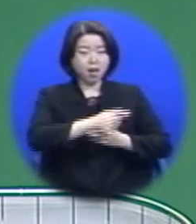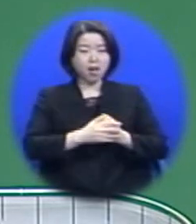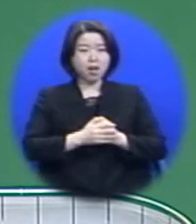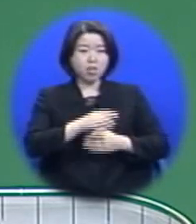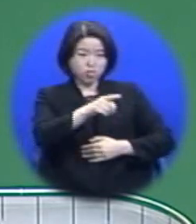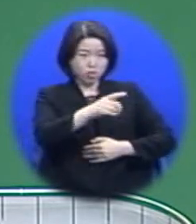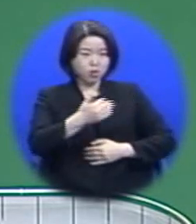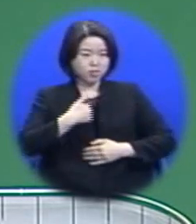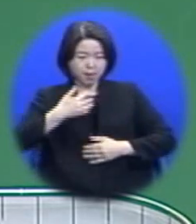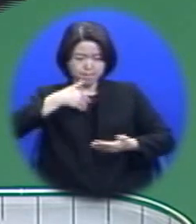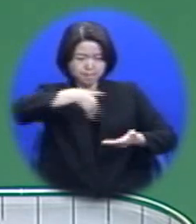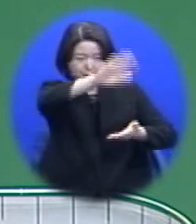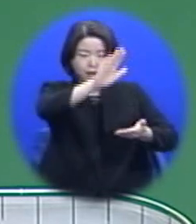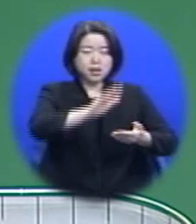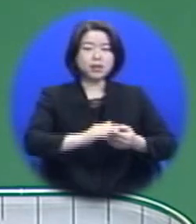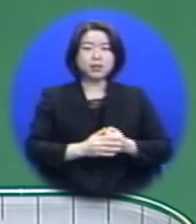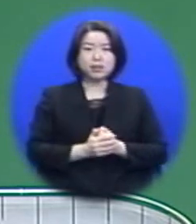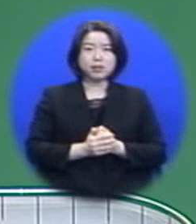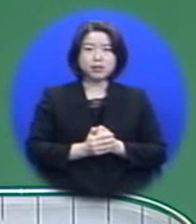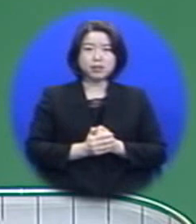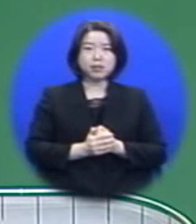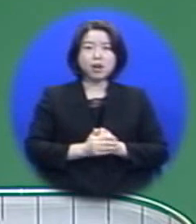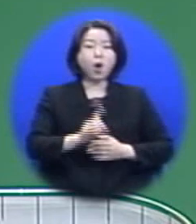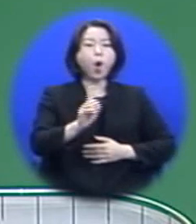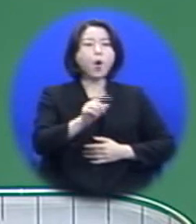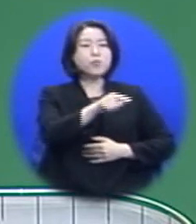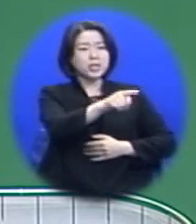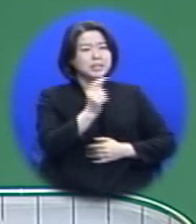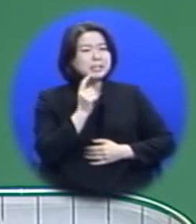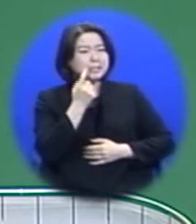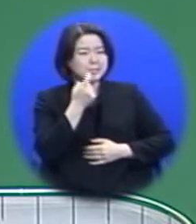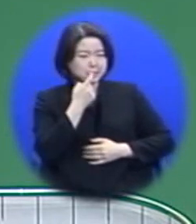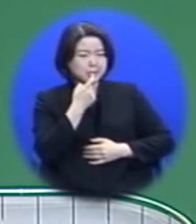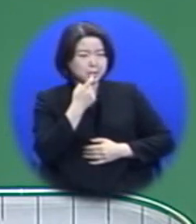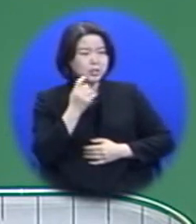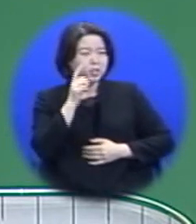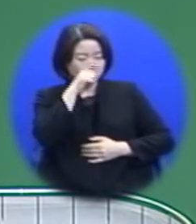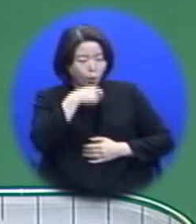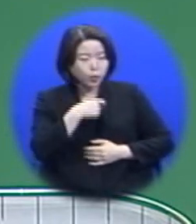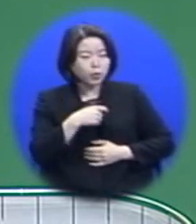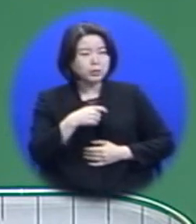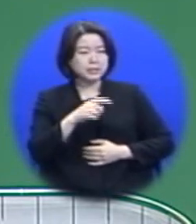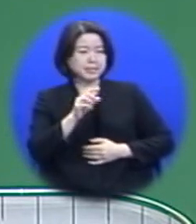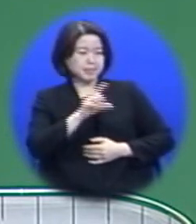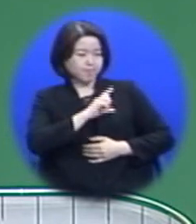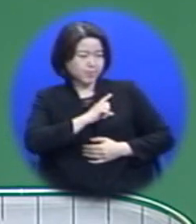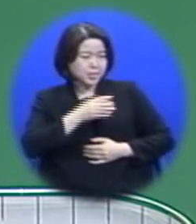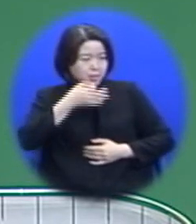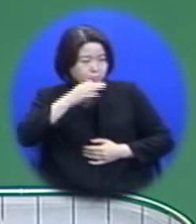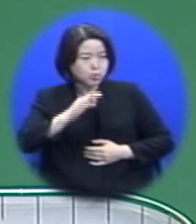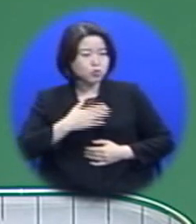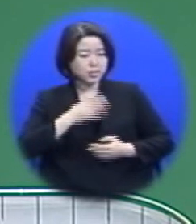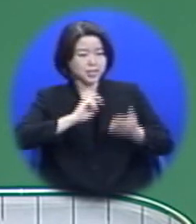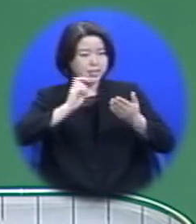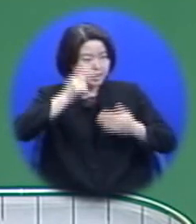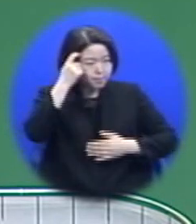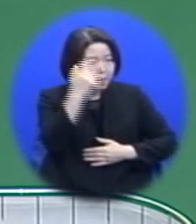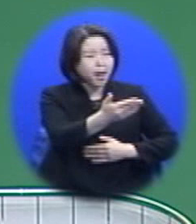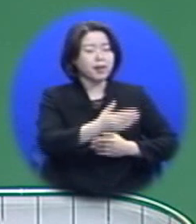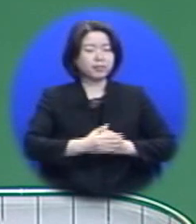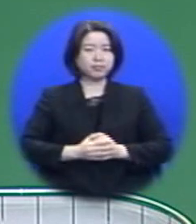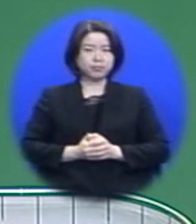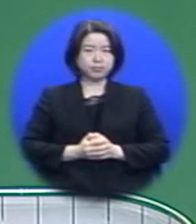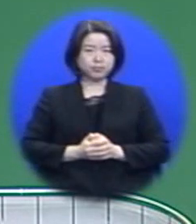너 내게서 빨리 떠나가 어떻게 그 더러운 입으로 내 이름을 부르고 나를 찬양하겠다고 하는